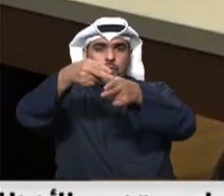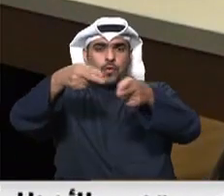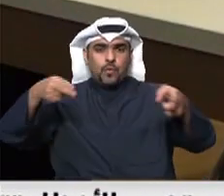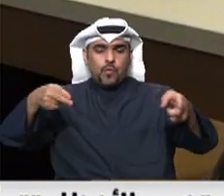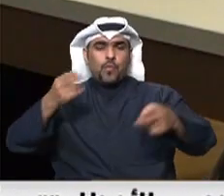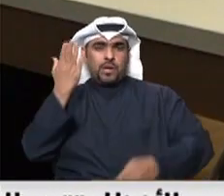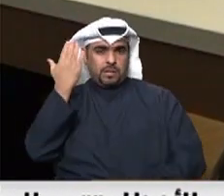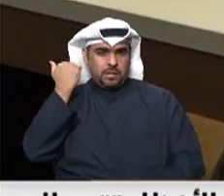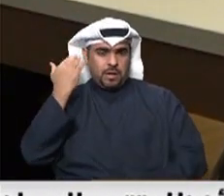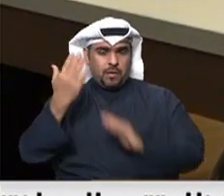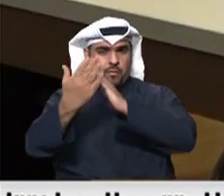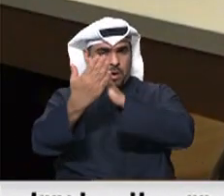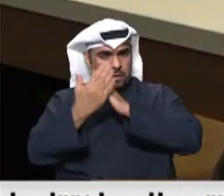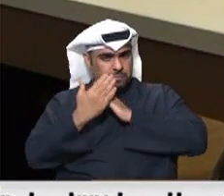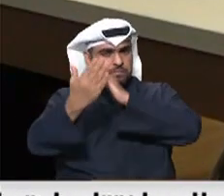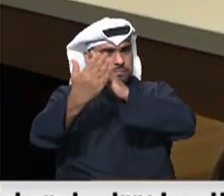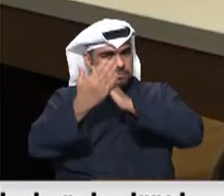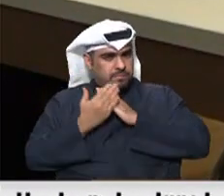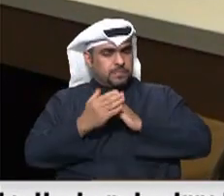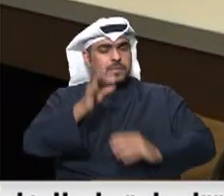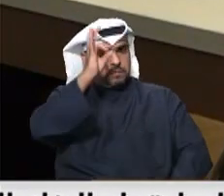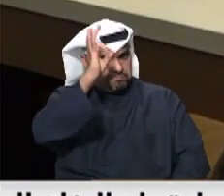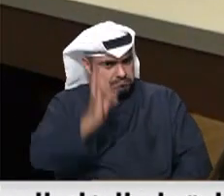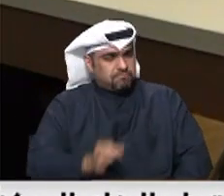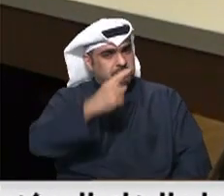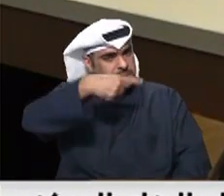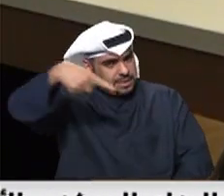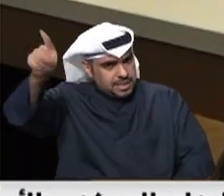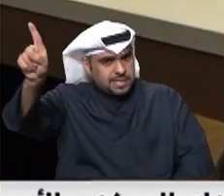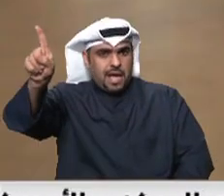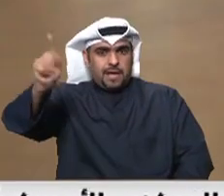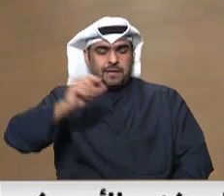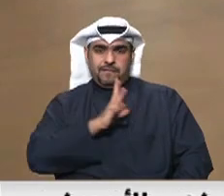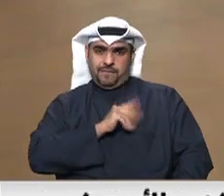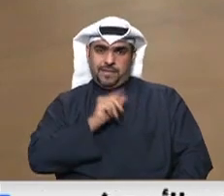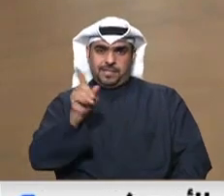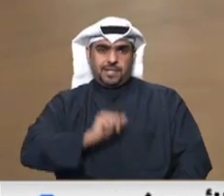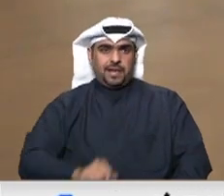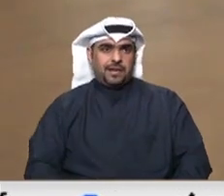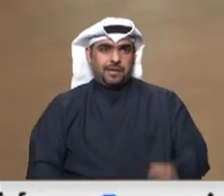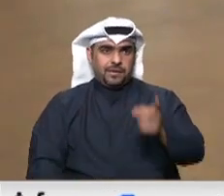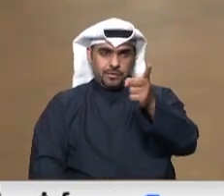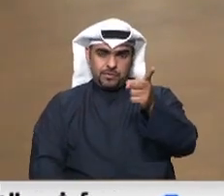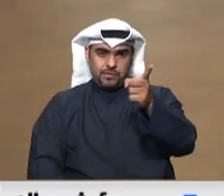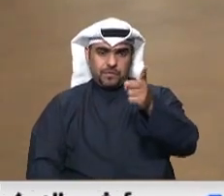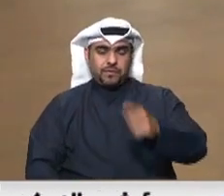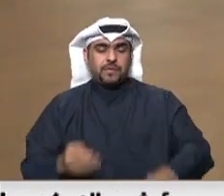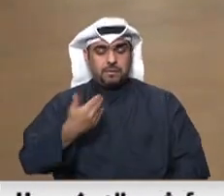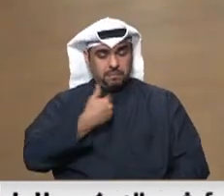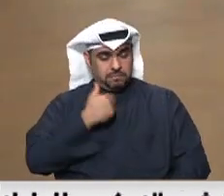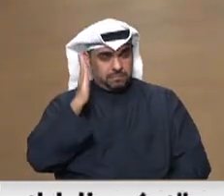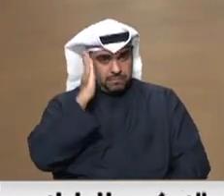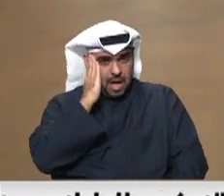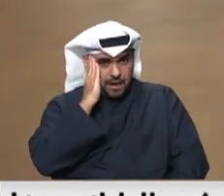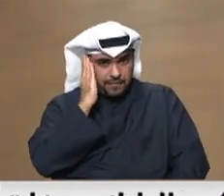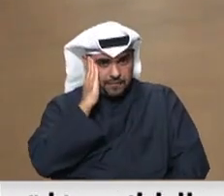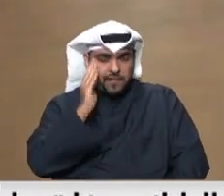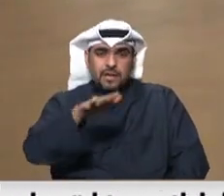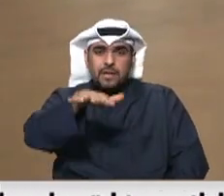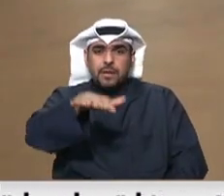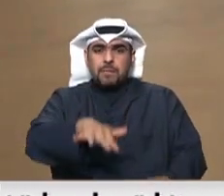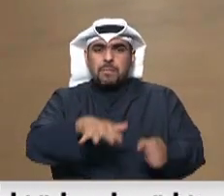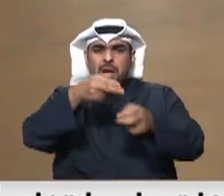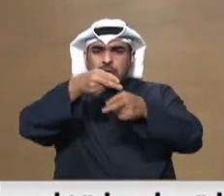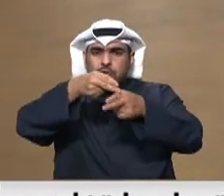الإنسانية حول العالم منذ عقود ولا سيما في فلسطين. نحن نعلم تماما بأن الكويت لم